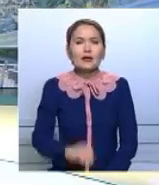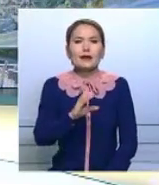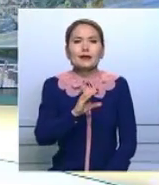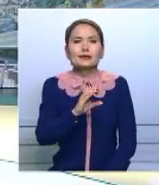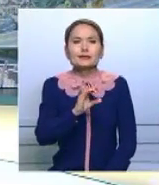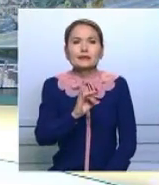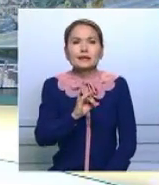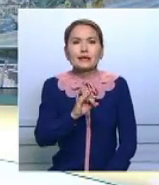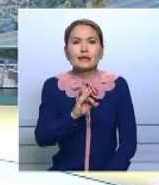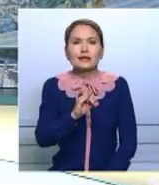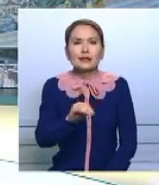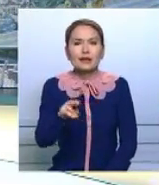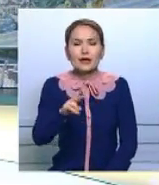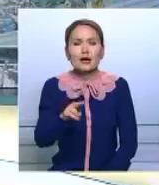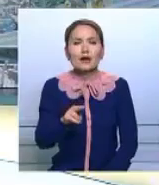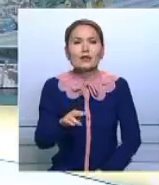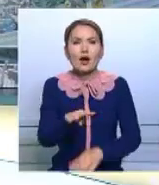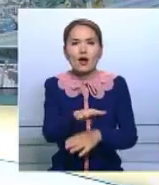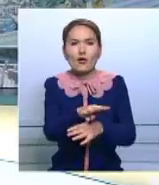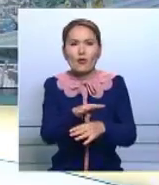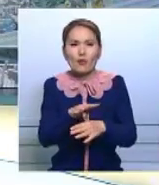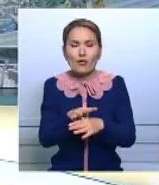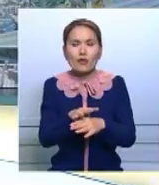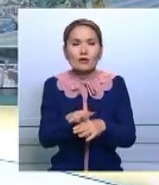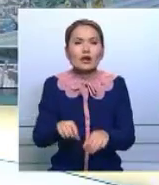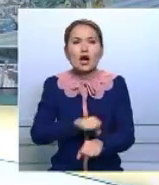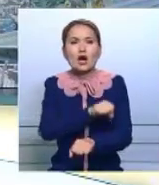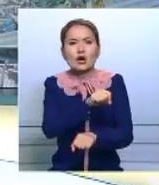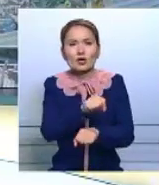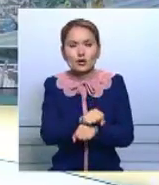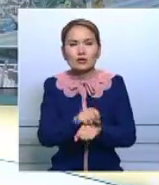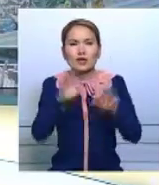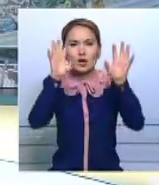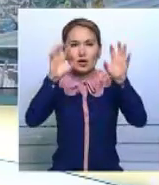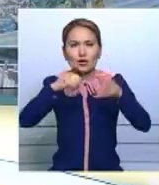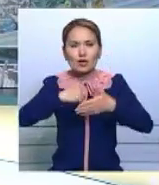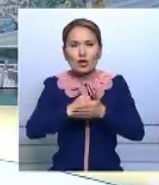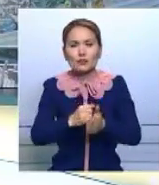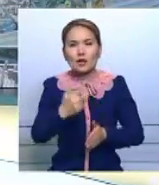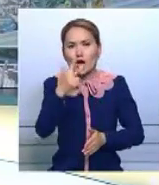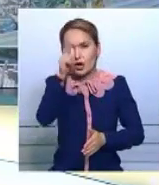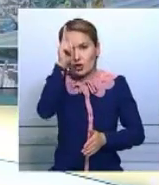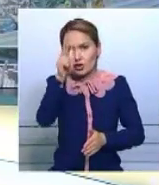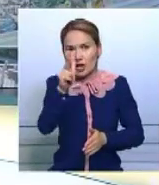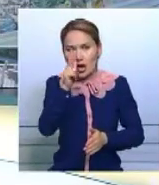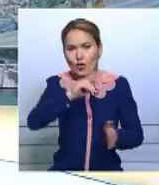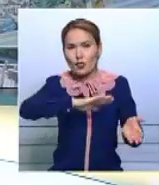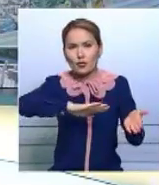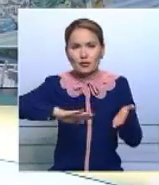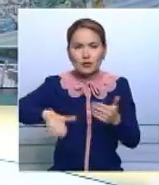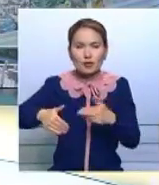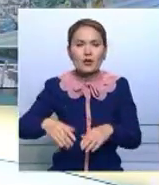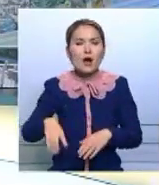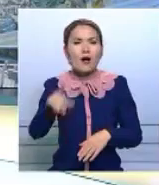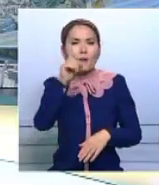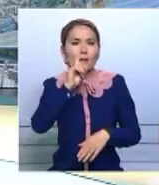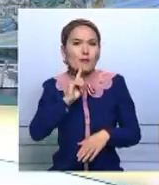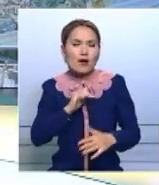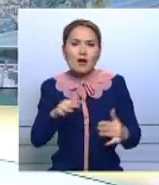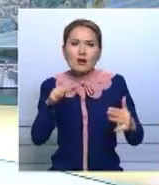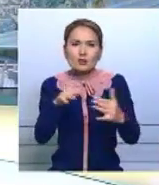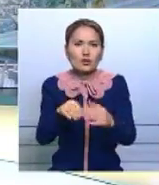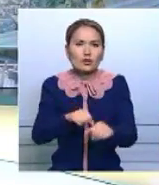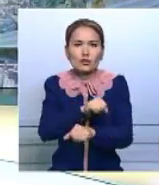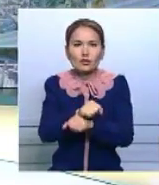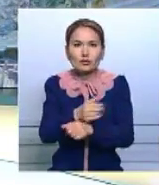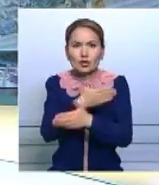Сирияда оқ атуды доғару туралы келісімнің күшіне енгеніне үш айға жуықтап қалды. Алайда содырлардың уысындағы кейбір